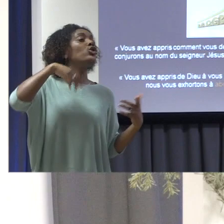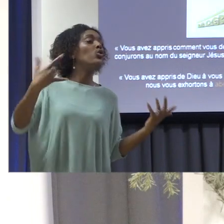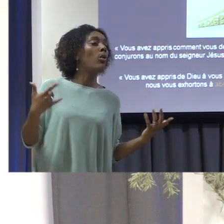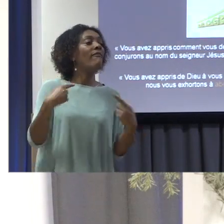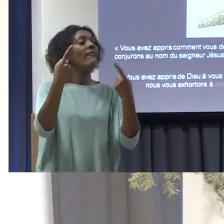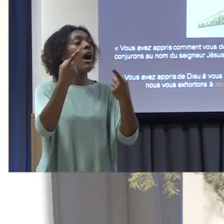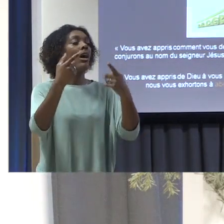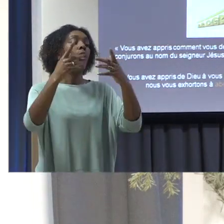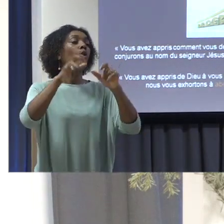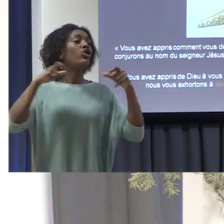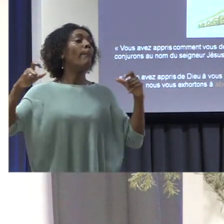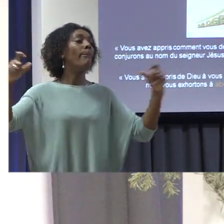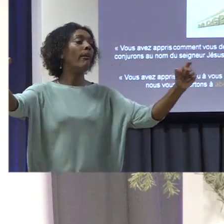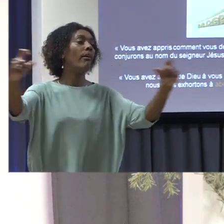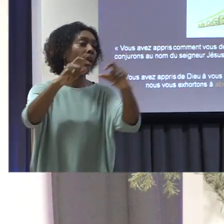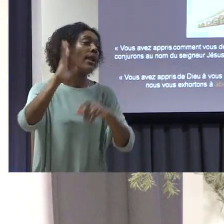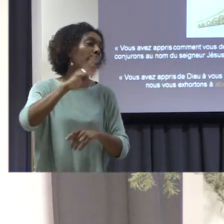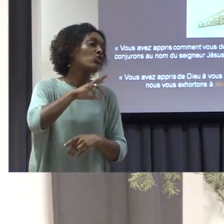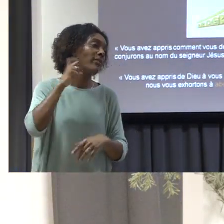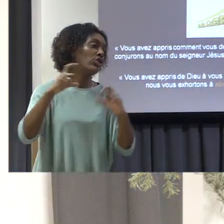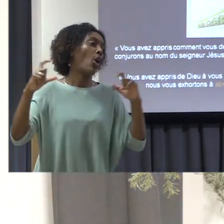allaient au temple. À l'époque, on parle du temple.